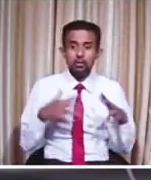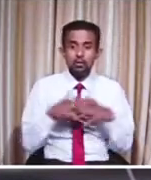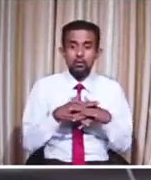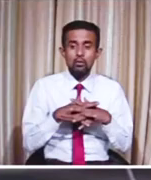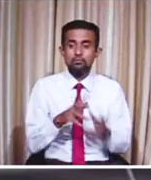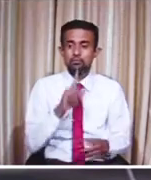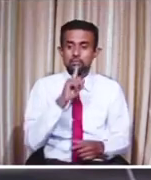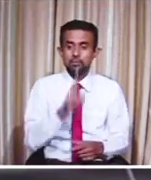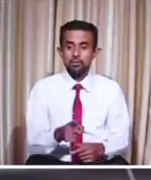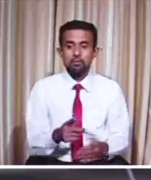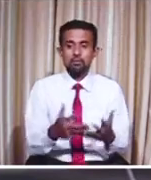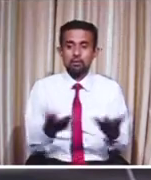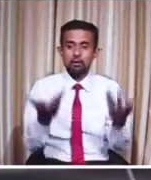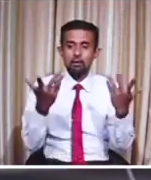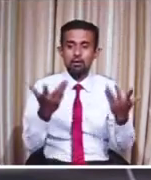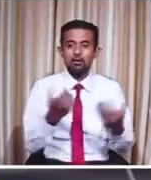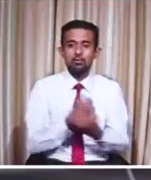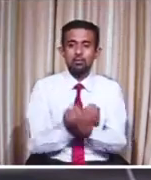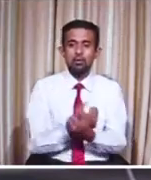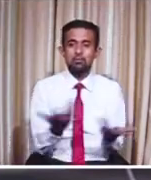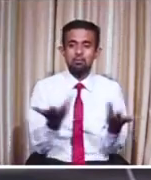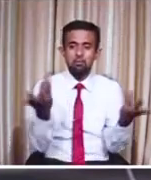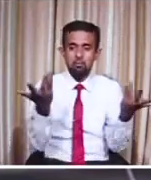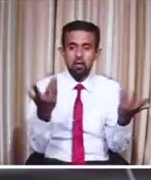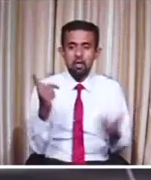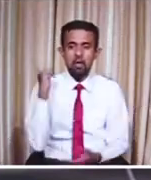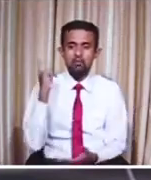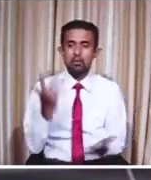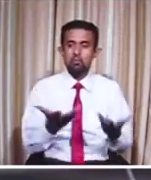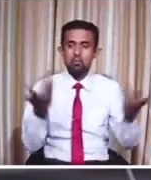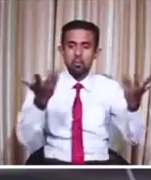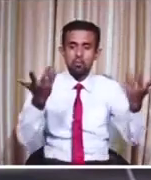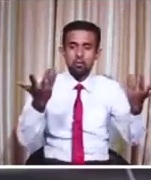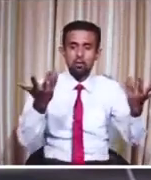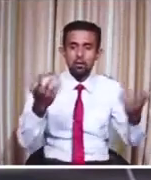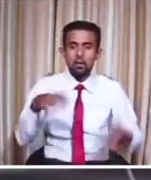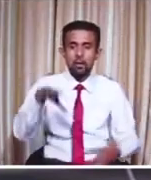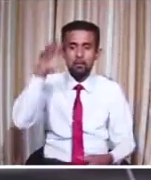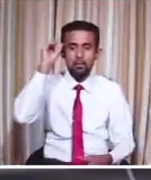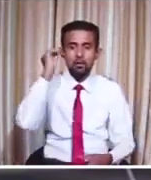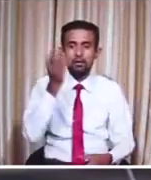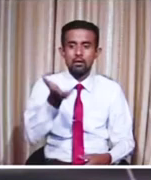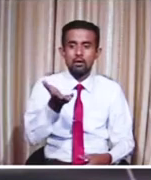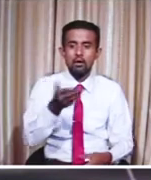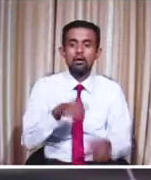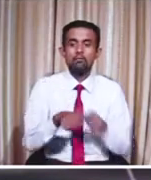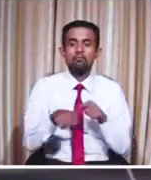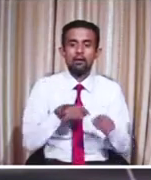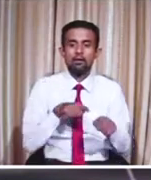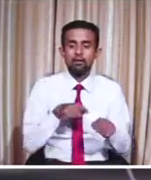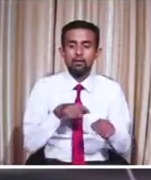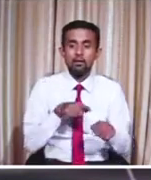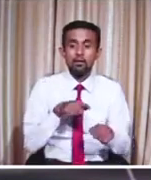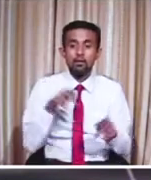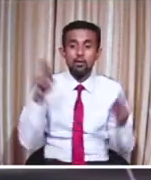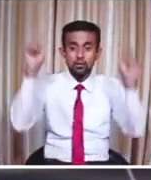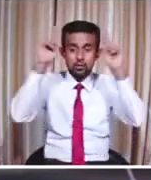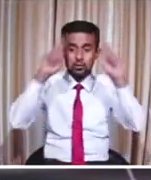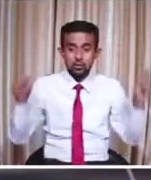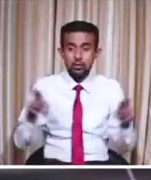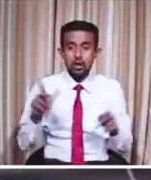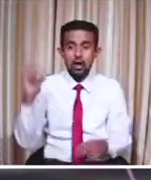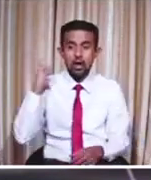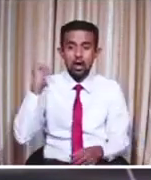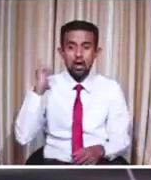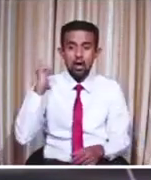විධානය ක්‍රියාත්මක වෙන්නේ නැහැ. පොලිසියට බෑ, හමුදාවට බෑ කියන තත්ත්වෙ පිළිගන්නේ. අන්න එතකොට තමයි ජාත්‍යන්තර වශයෙන්